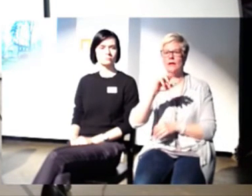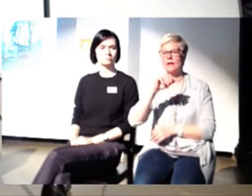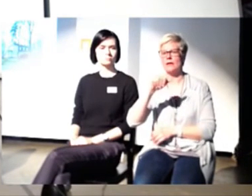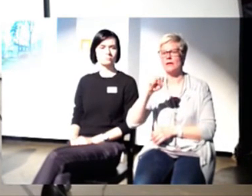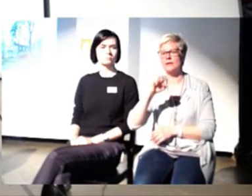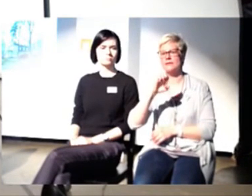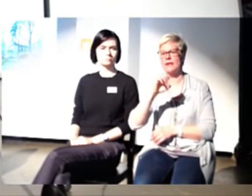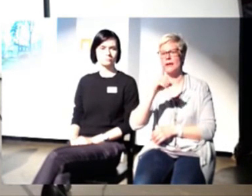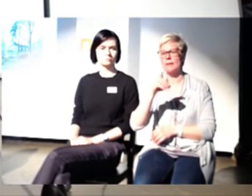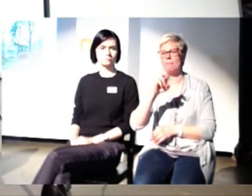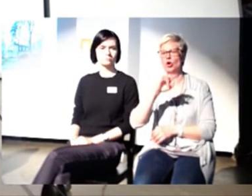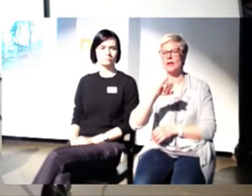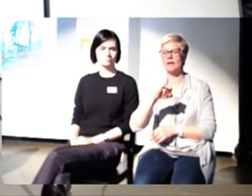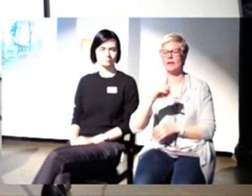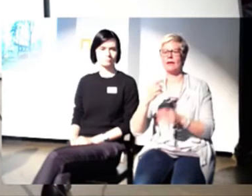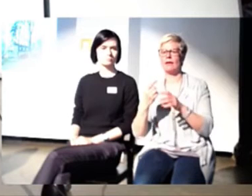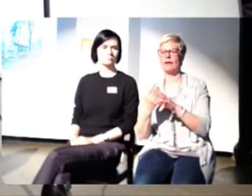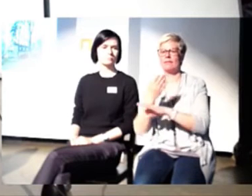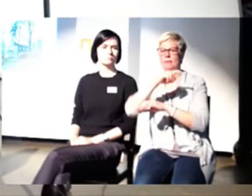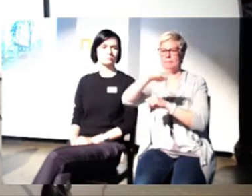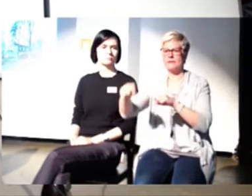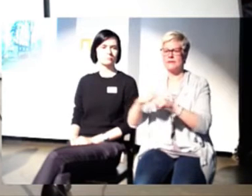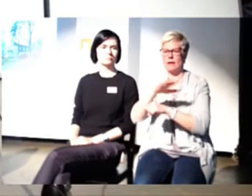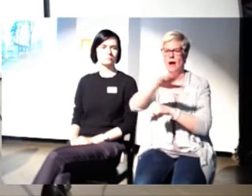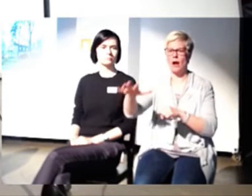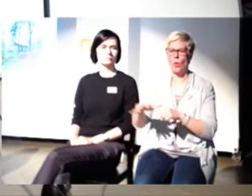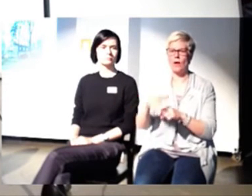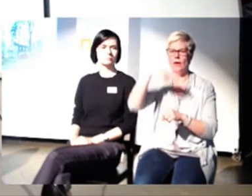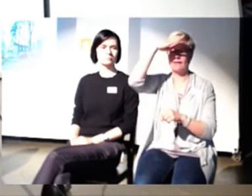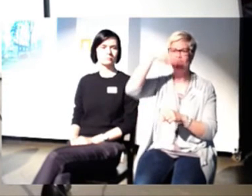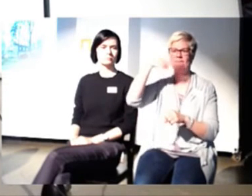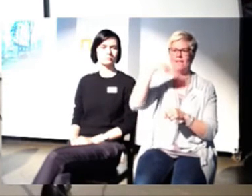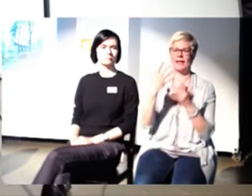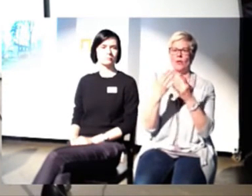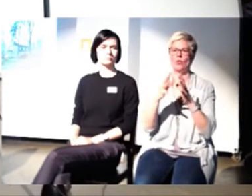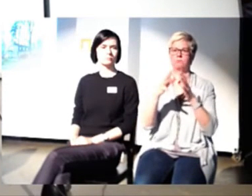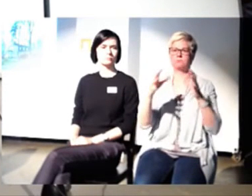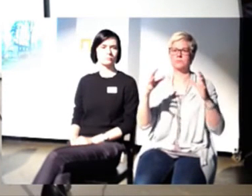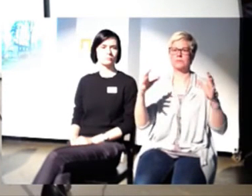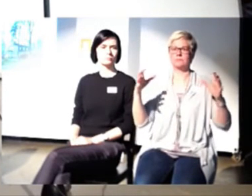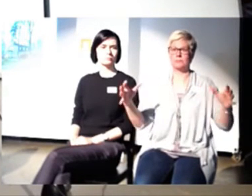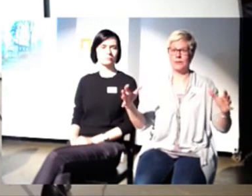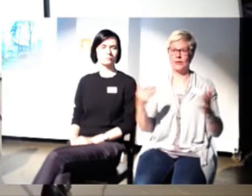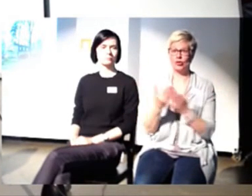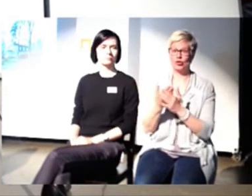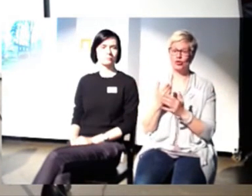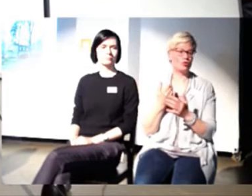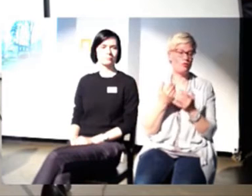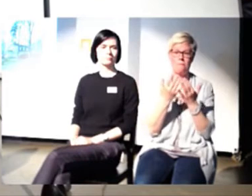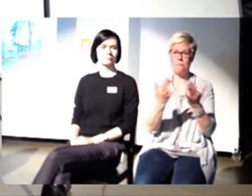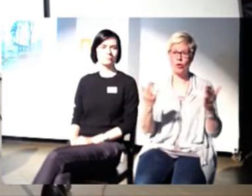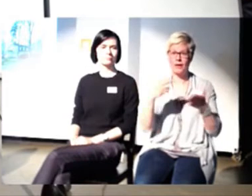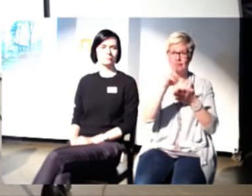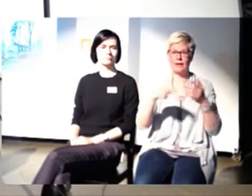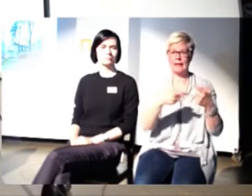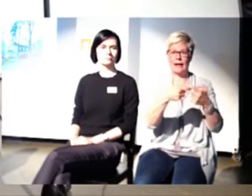ja Tammisaaren alueen väkilukua koko ajan hieman, koska aika moni näistä taiteilijaperheistä päättää jopa vaikka ovat